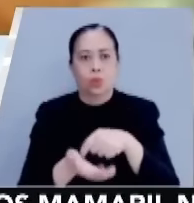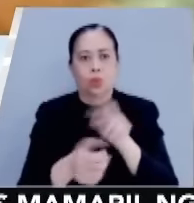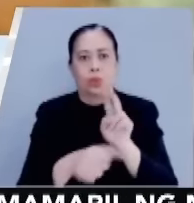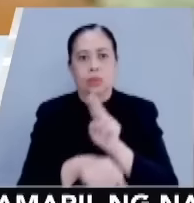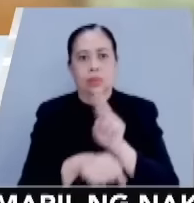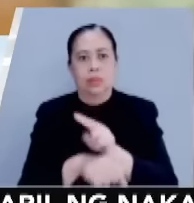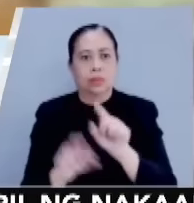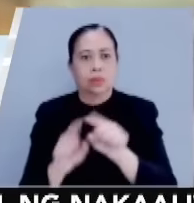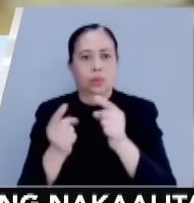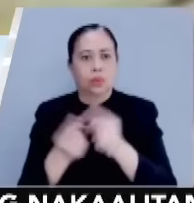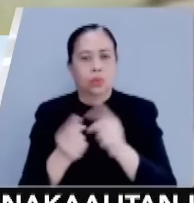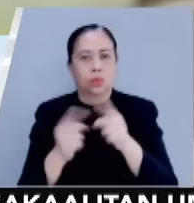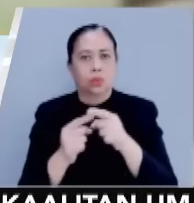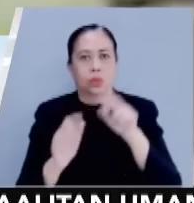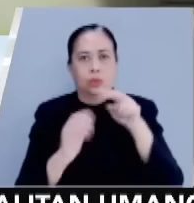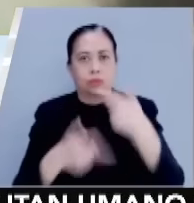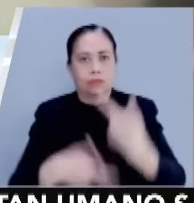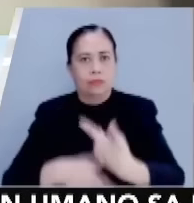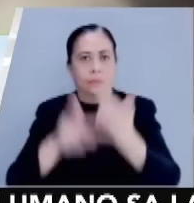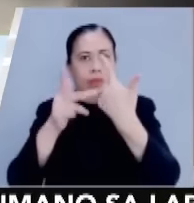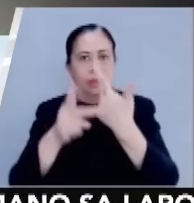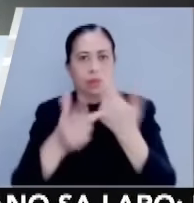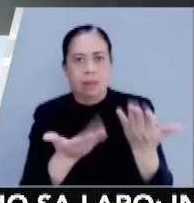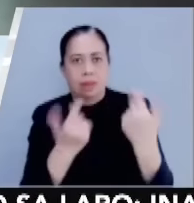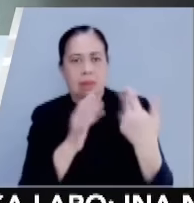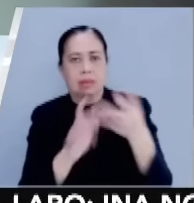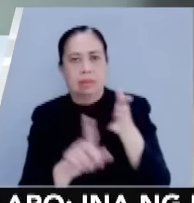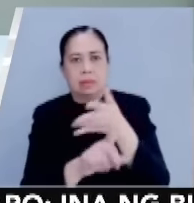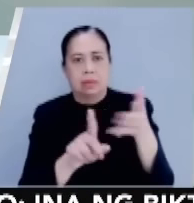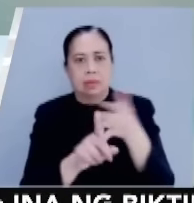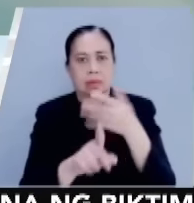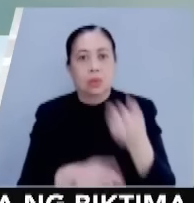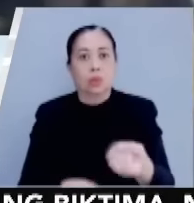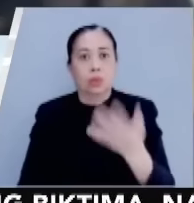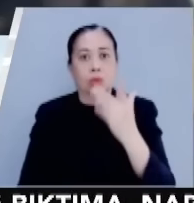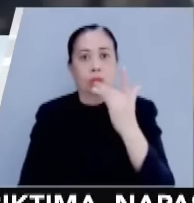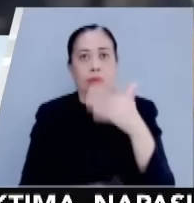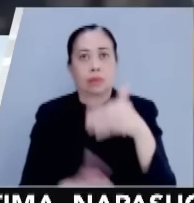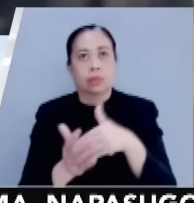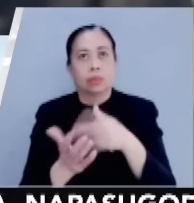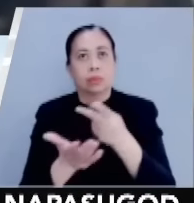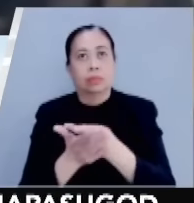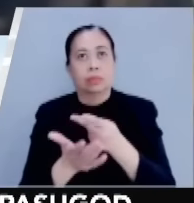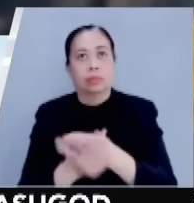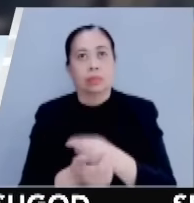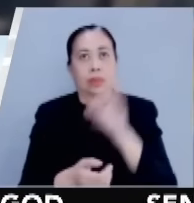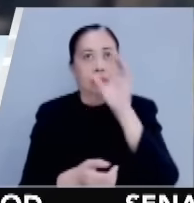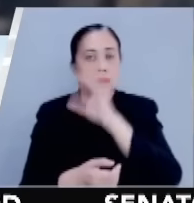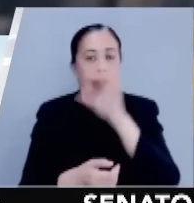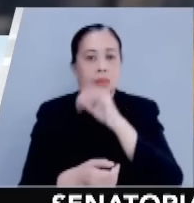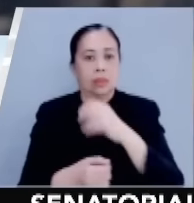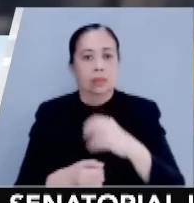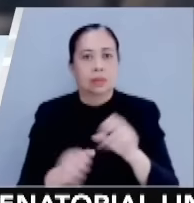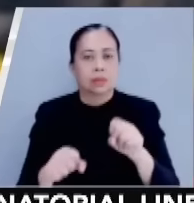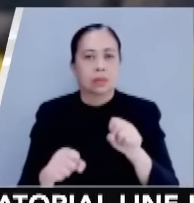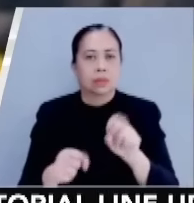para makapag-video call at makaakit ng dayuhan sa halagang 25,000 pesos. Naghanap sila ng mga potential investors